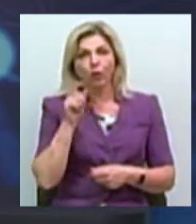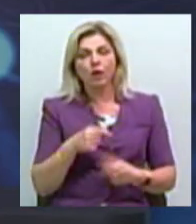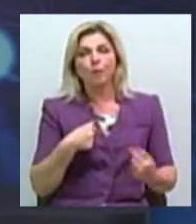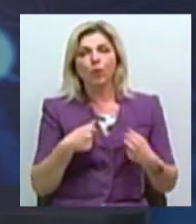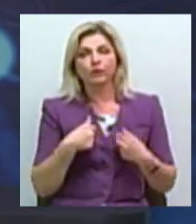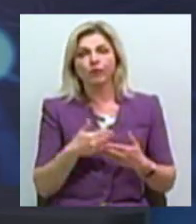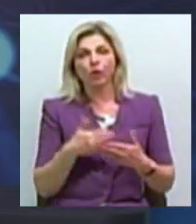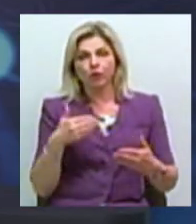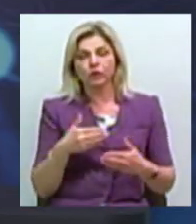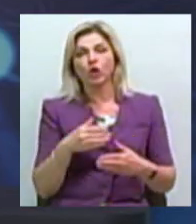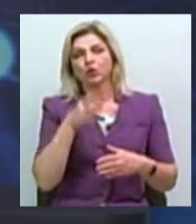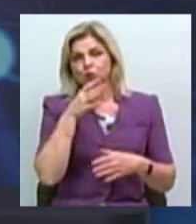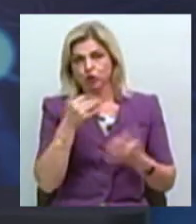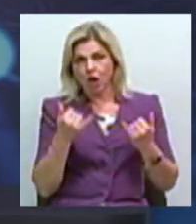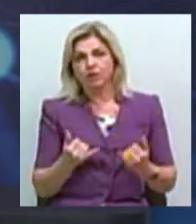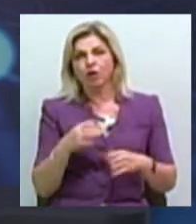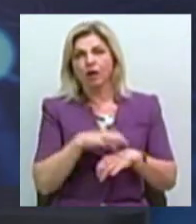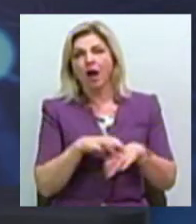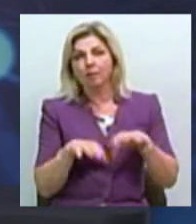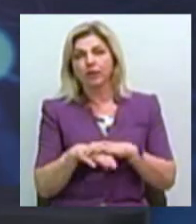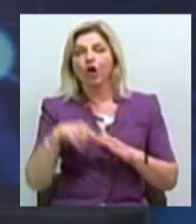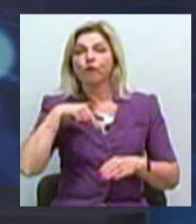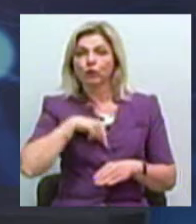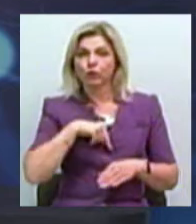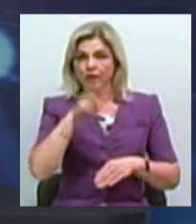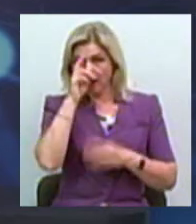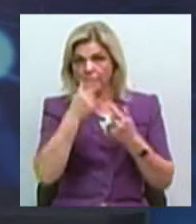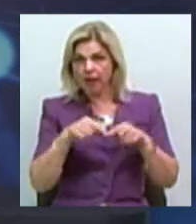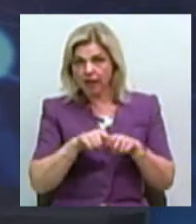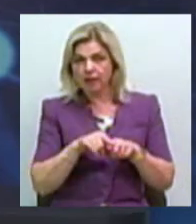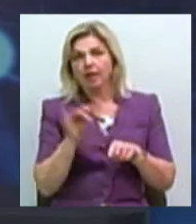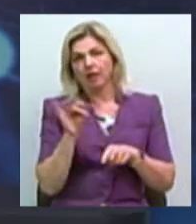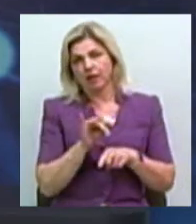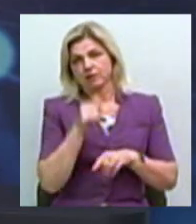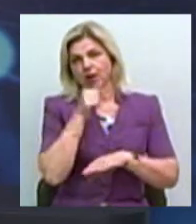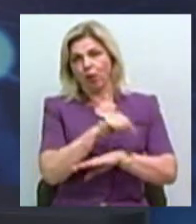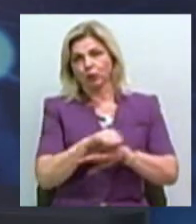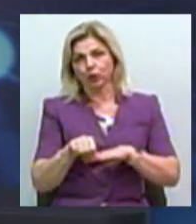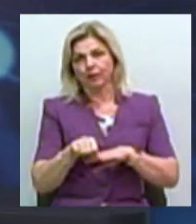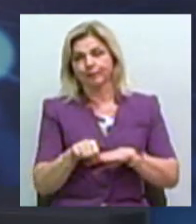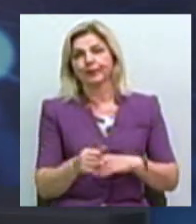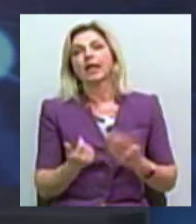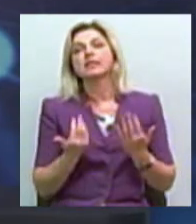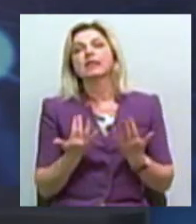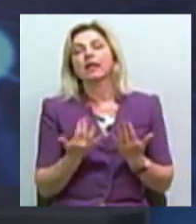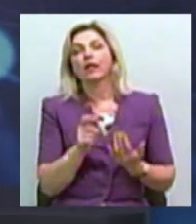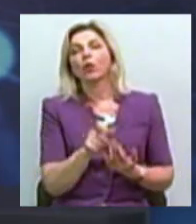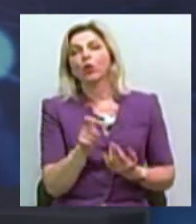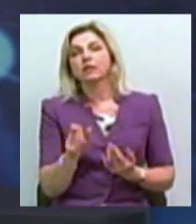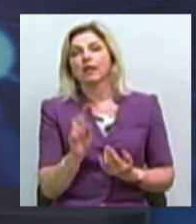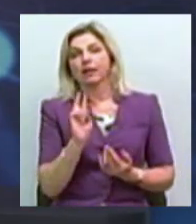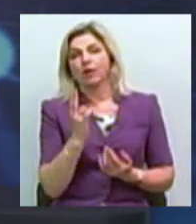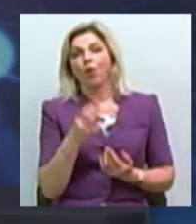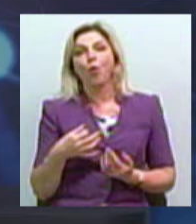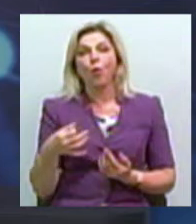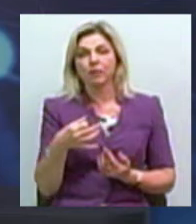від сучасного рабства як всередині країни, так і за кордоном. Будь ласка, а скільки осіб в Миколаївській